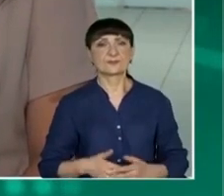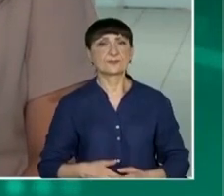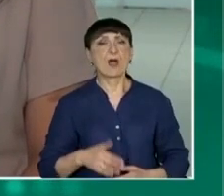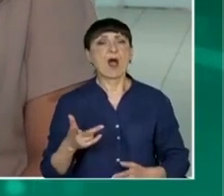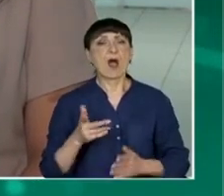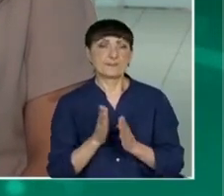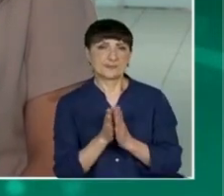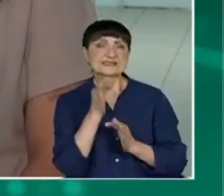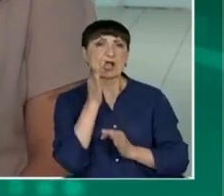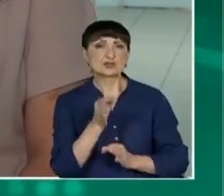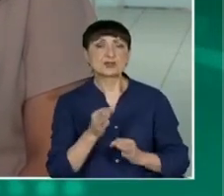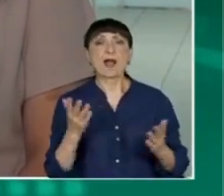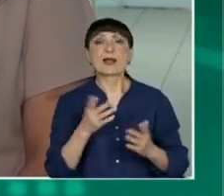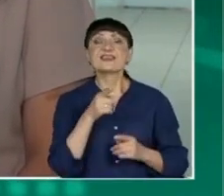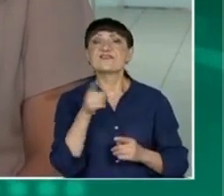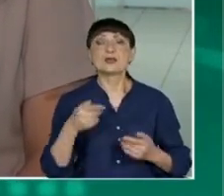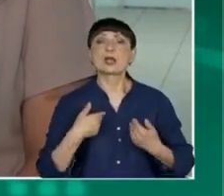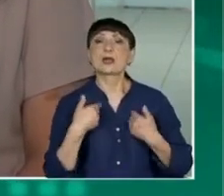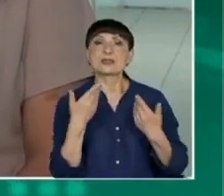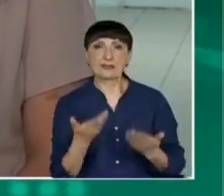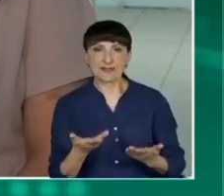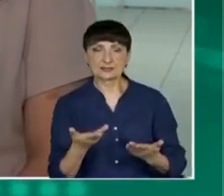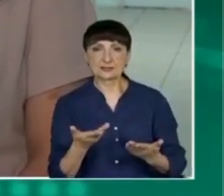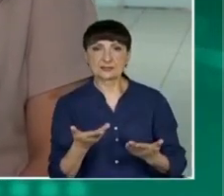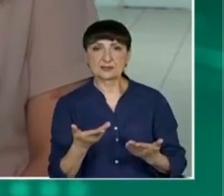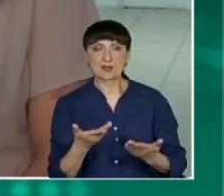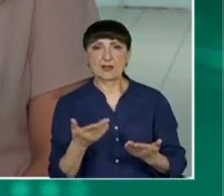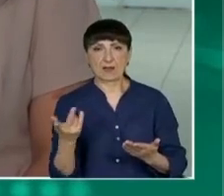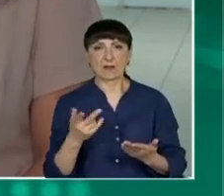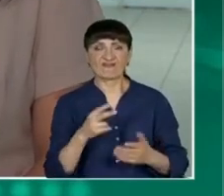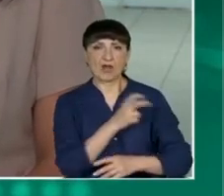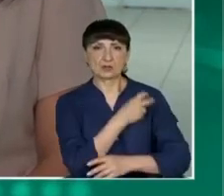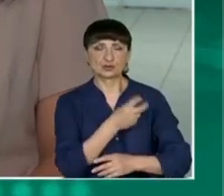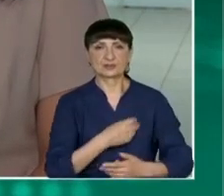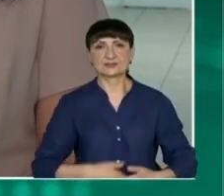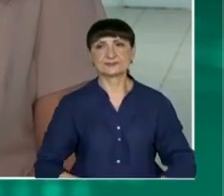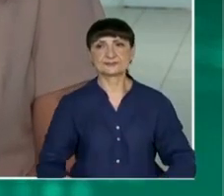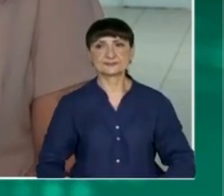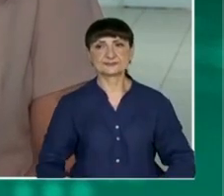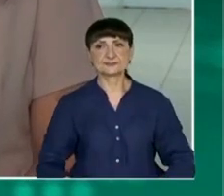Мольдир, скажите, а вот какие бы вы дали рекомендации как специалист?